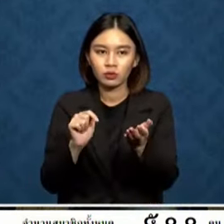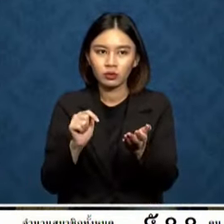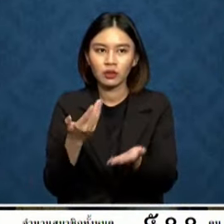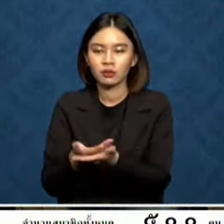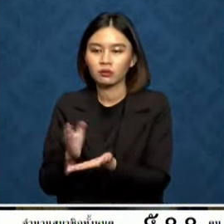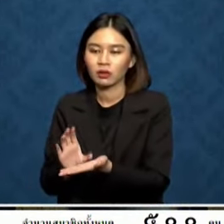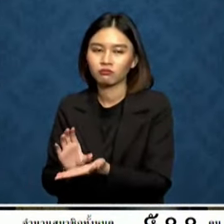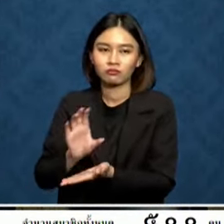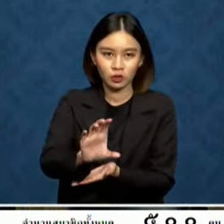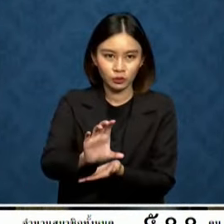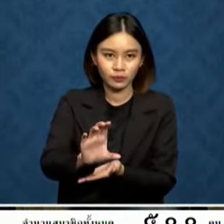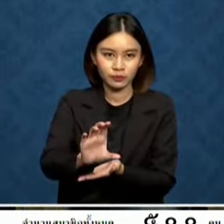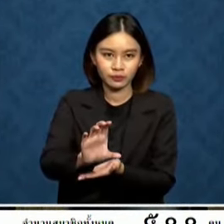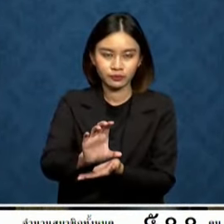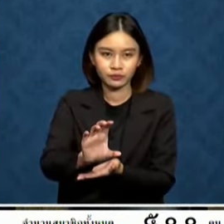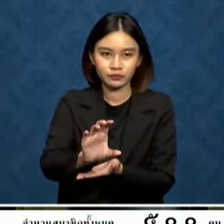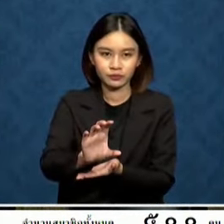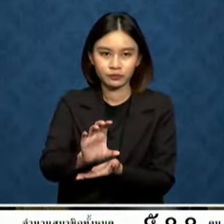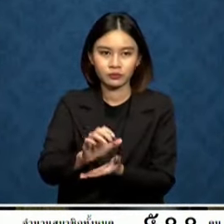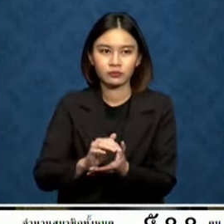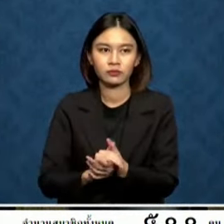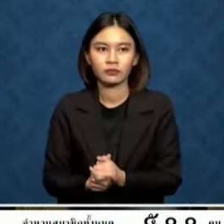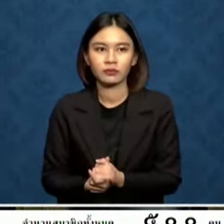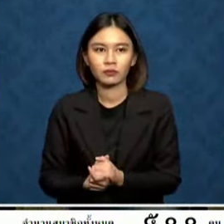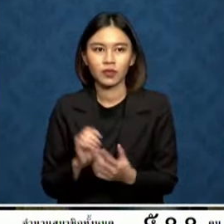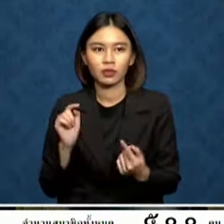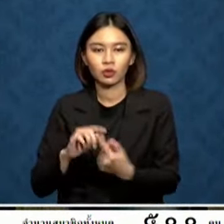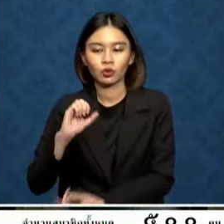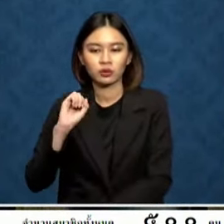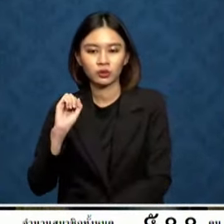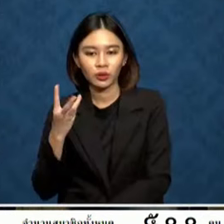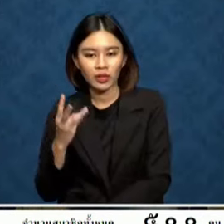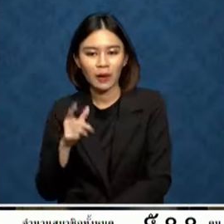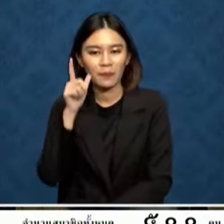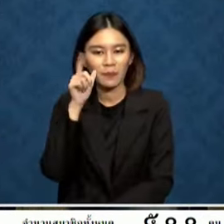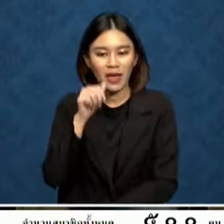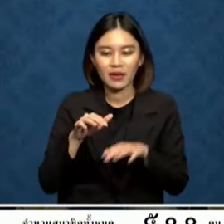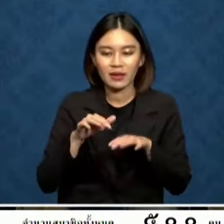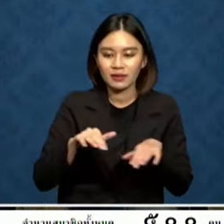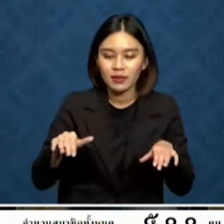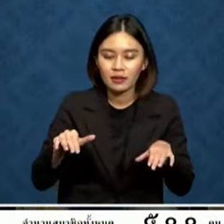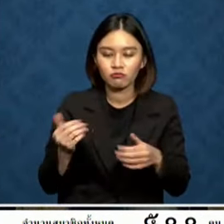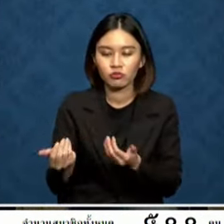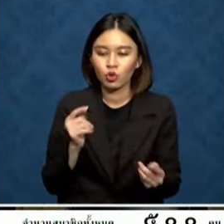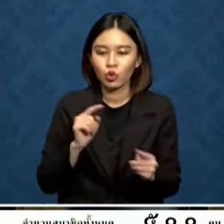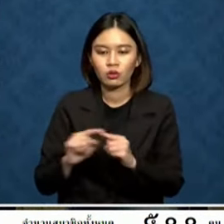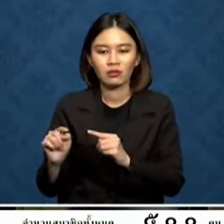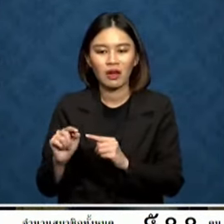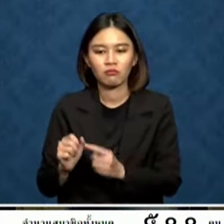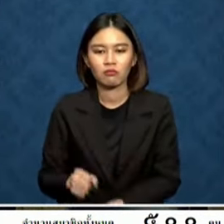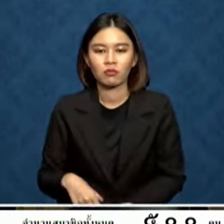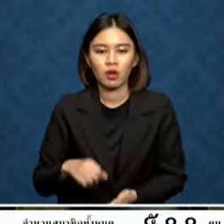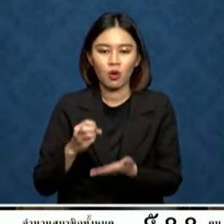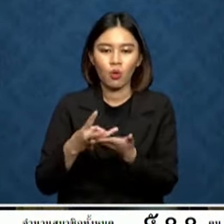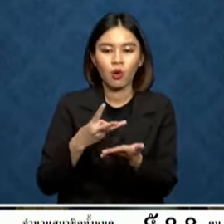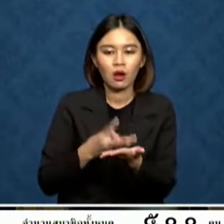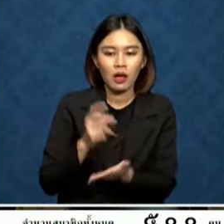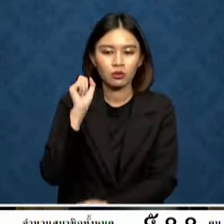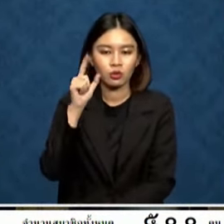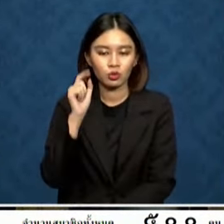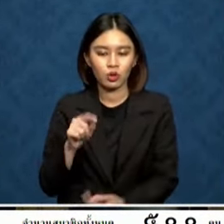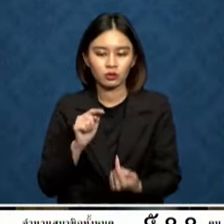งบประมาณสำหรับสวัสดิการสำหรับแม่และเด็กที่เพียงพอก็ไม่เห็นเป็นวาระเร่งด่วนอยู่ในพระราชบัติ